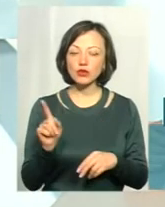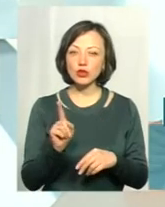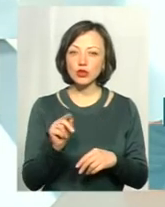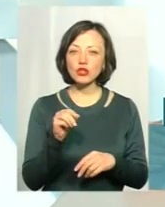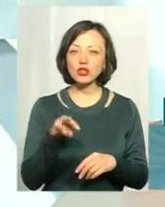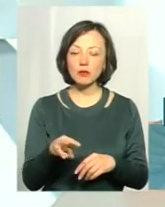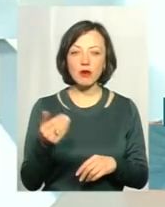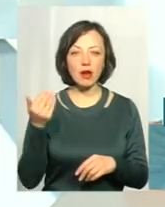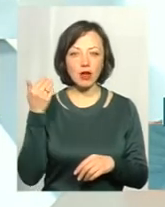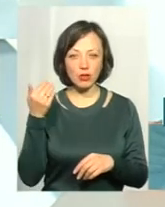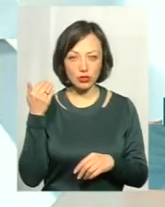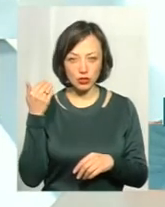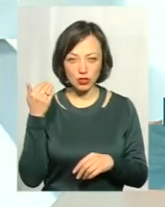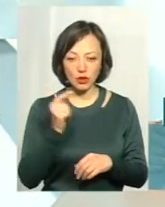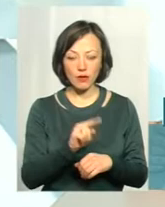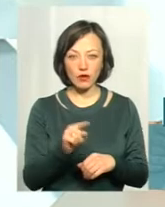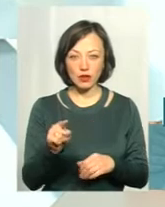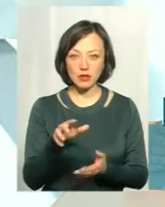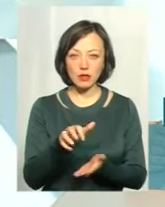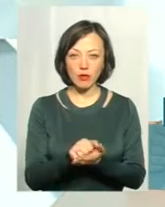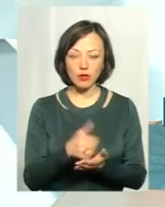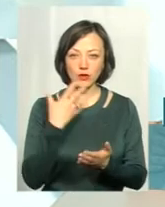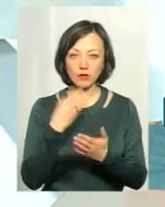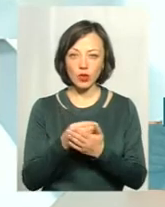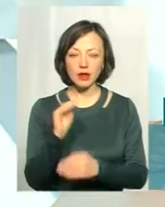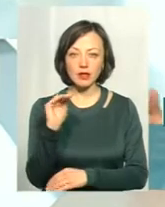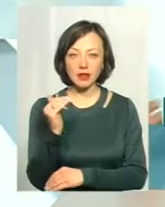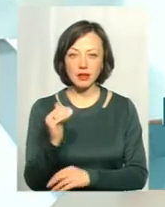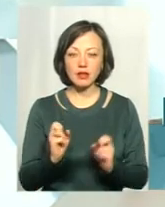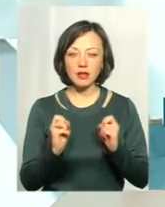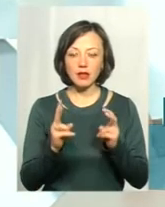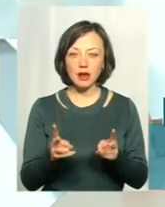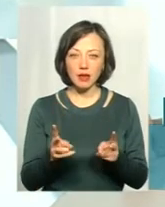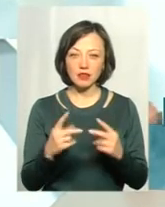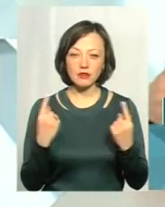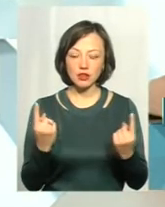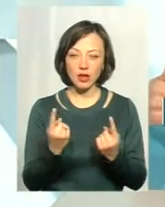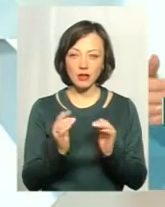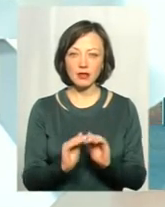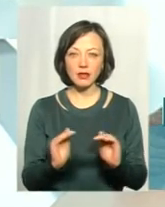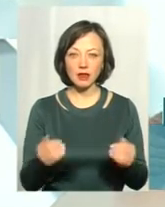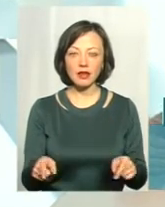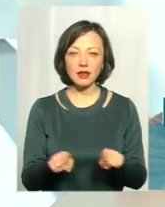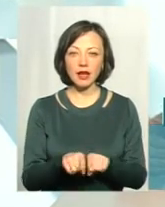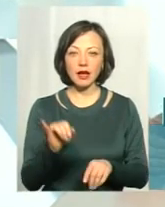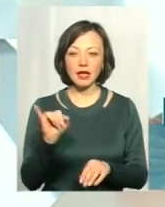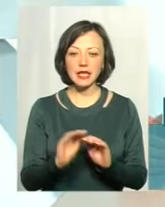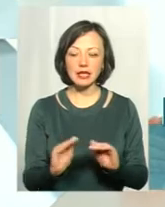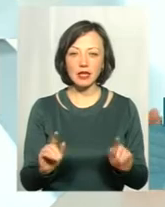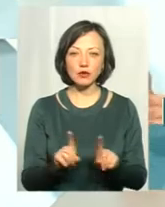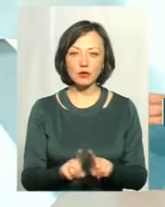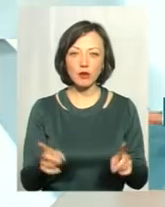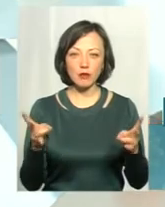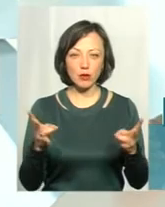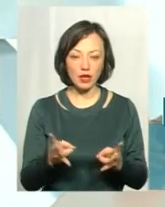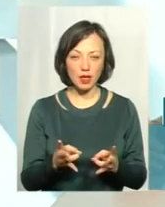чим раніше вони займуться своєю дитиною, як от звичайних дітей, так і дітей з особливими